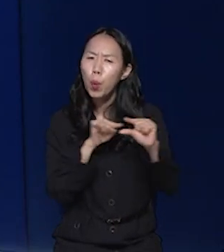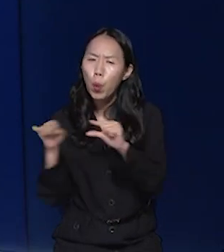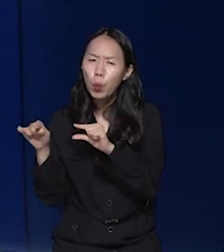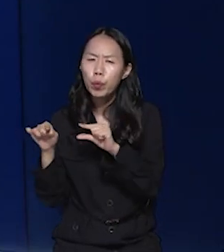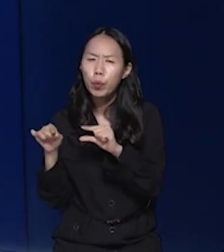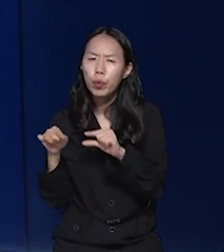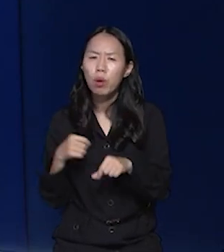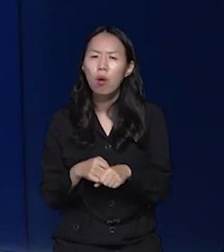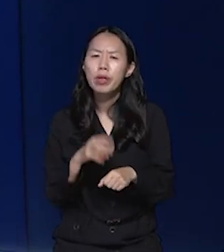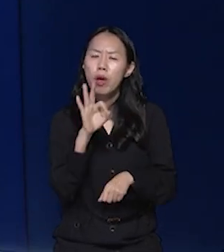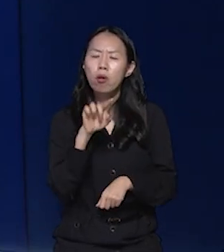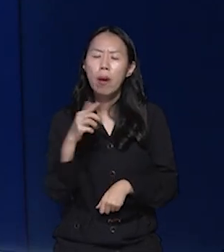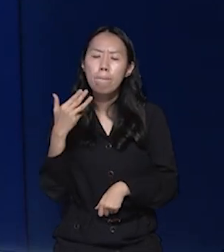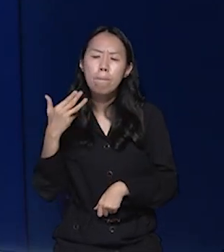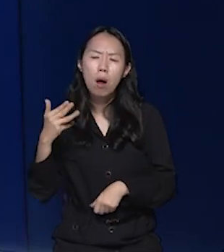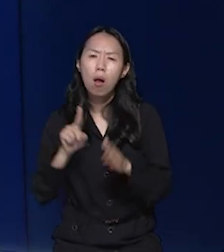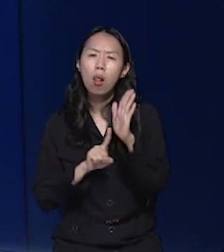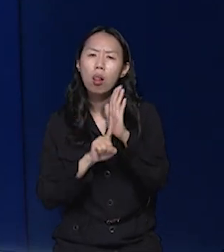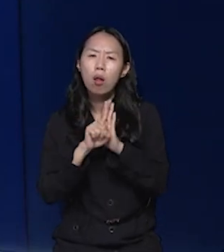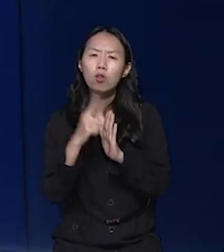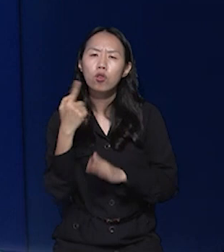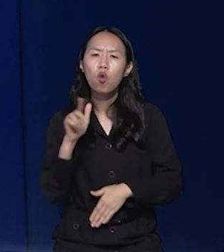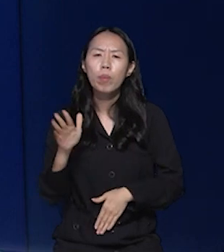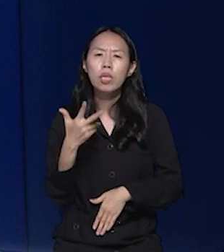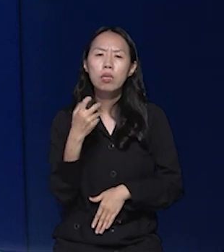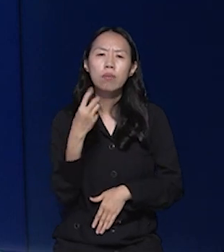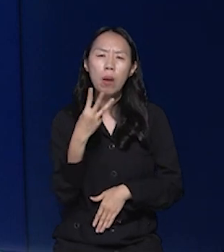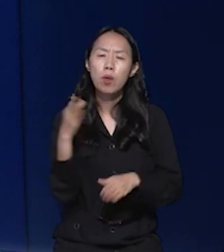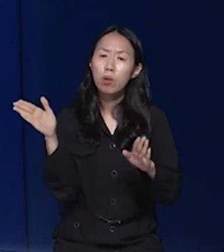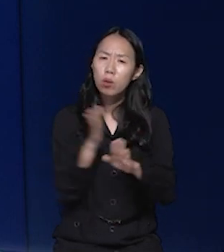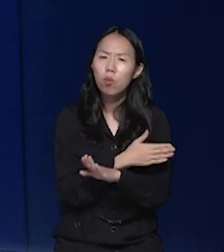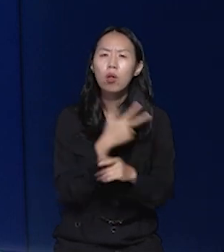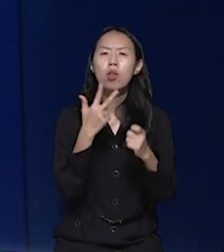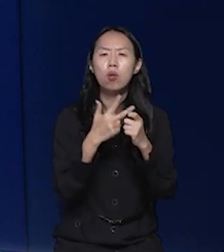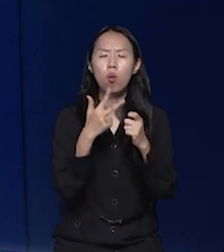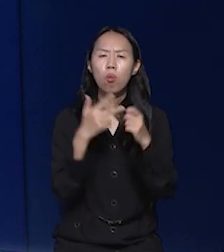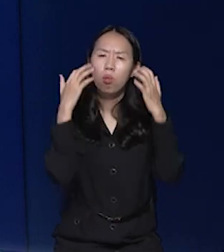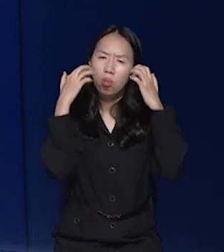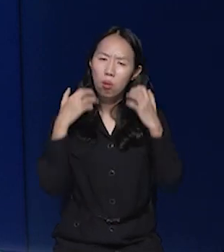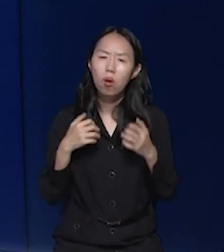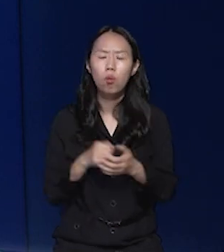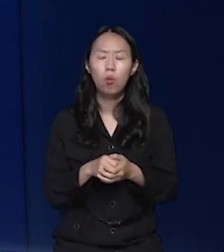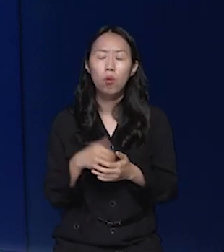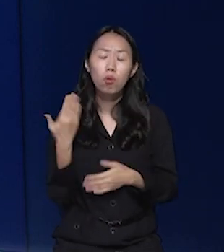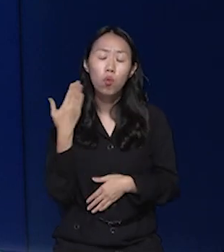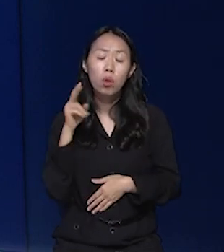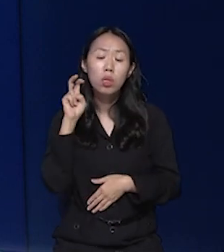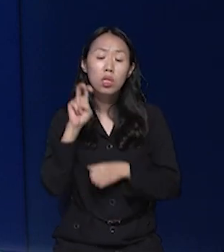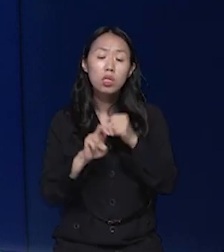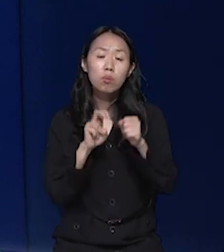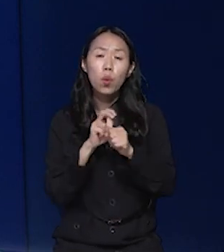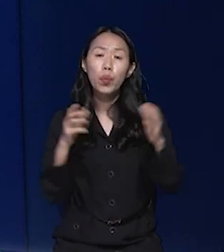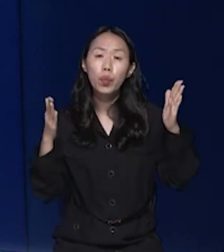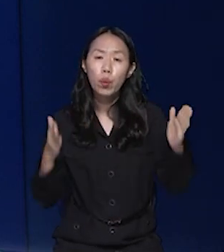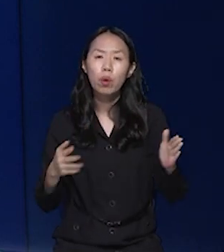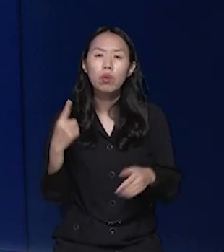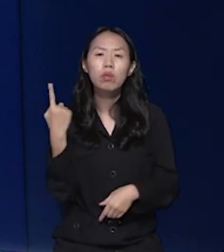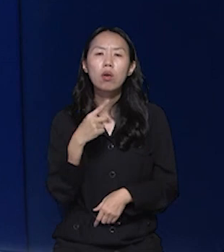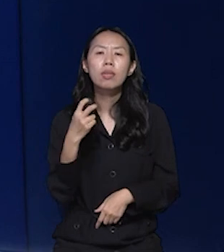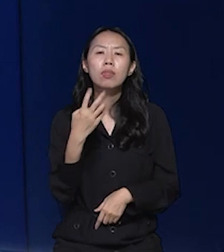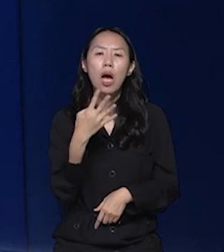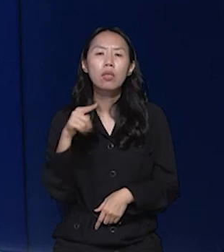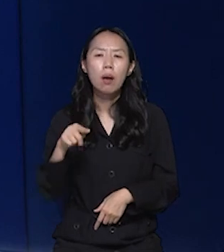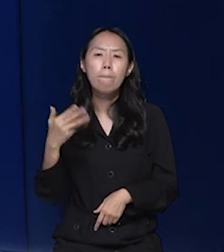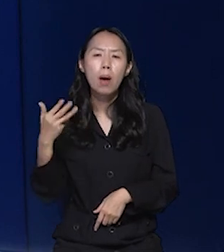평년보다 0.8도 올라 1973년 일에 일곱 번째로 높았습니다 최근 20년 사이 가장 많은 124.8